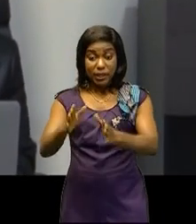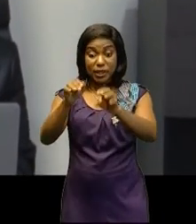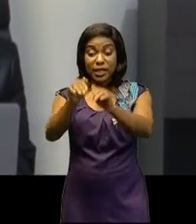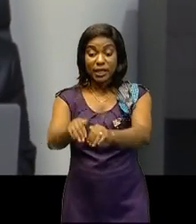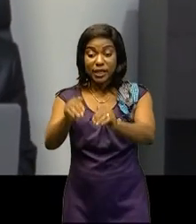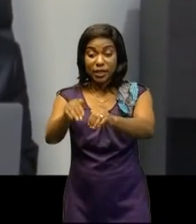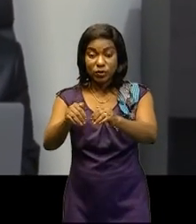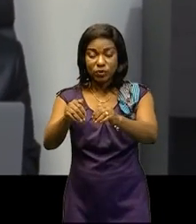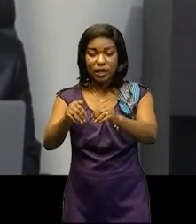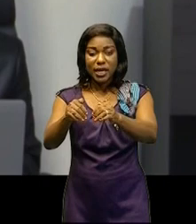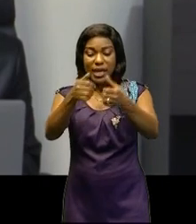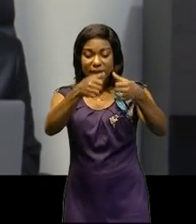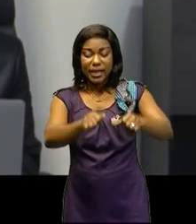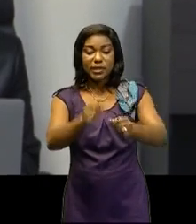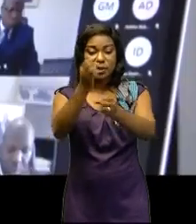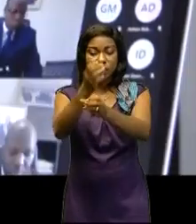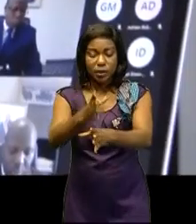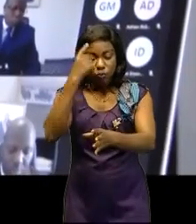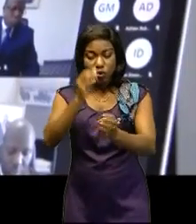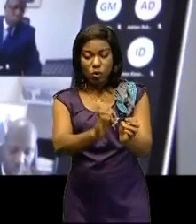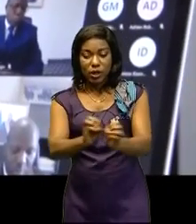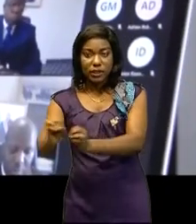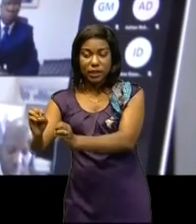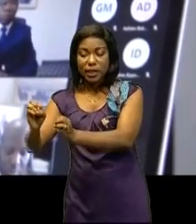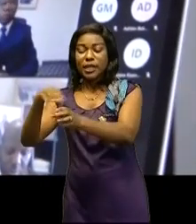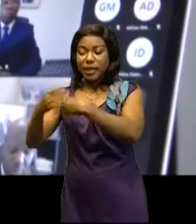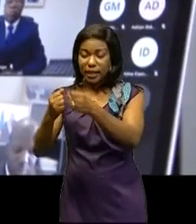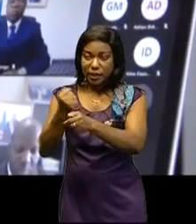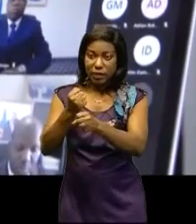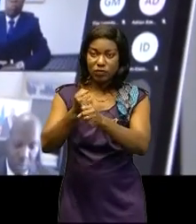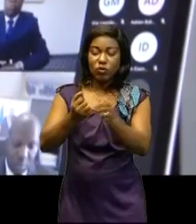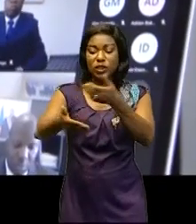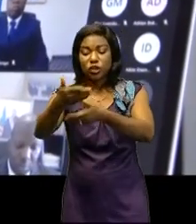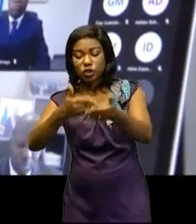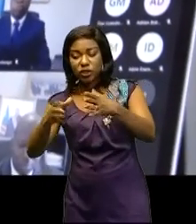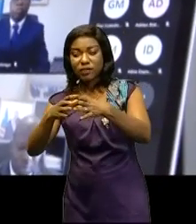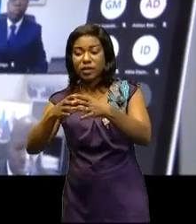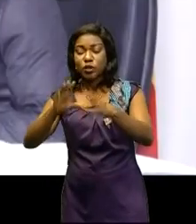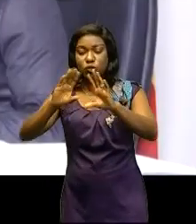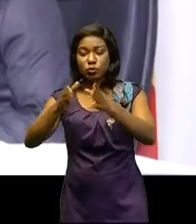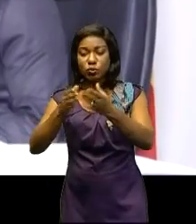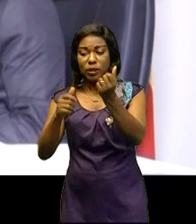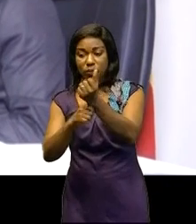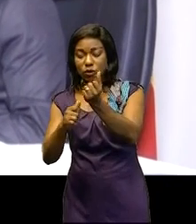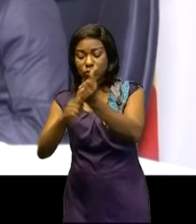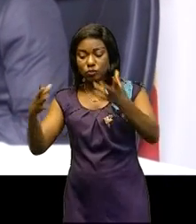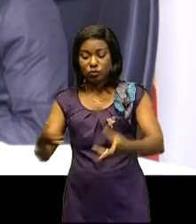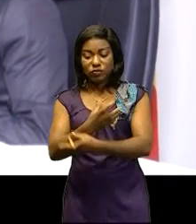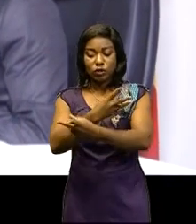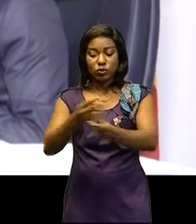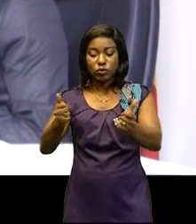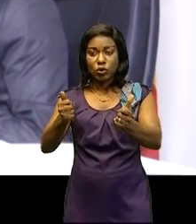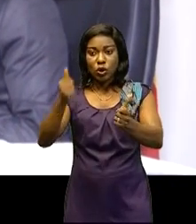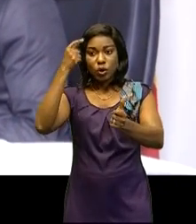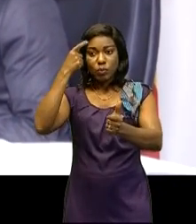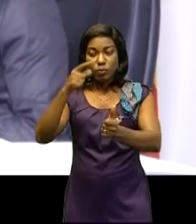reste disposé à organiser des séances de travail avec toutes les parties intéressées pour trouver une solution